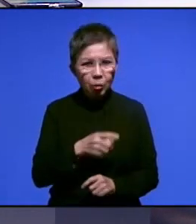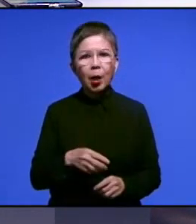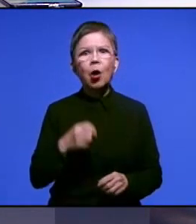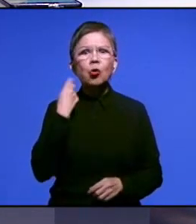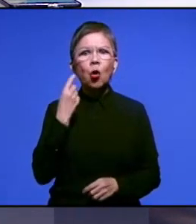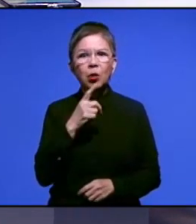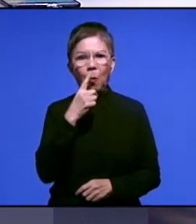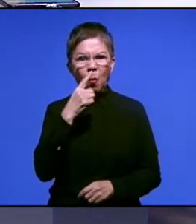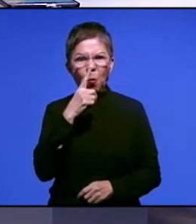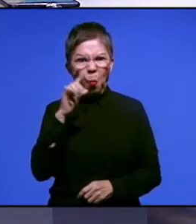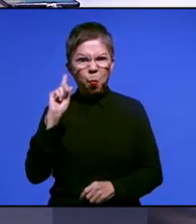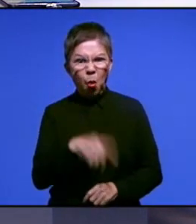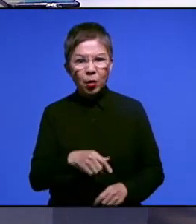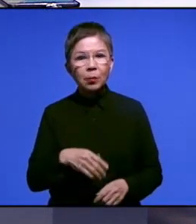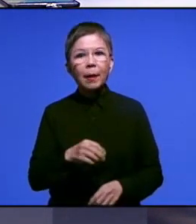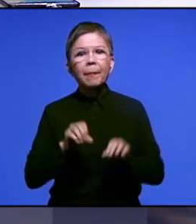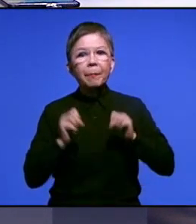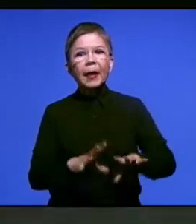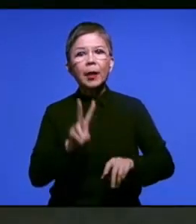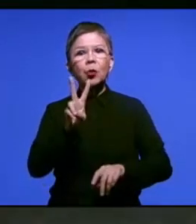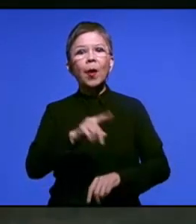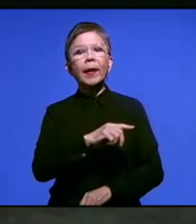yang telah berpraktik selama 2 tahun ini.